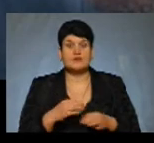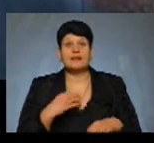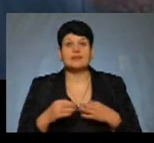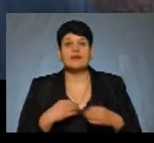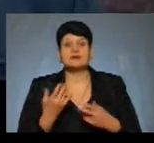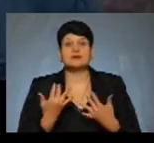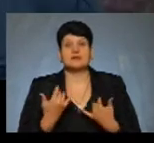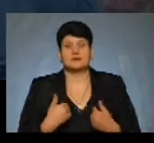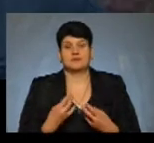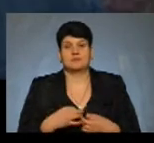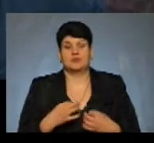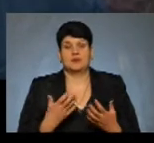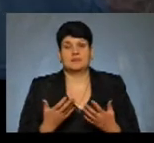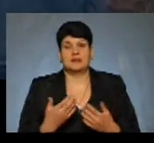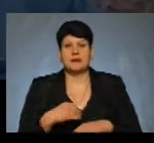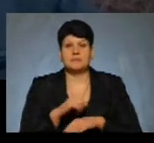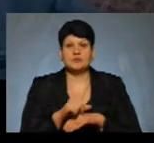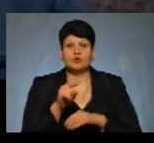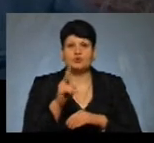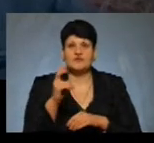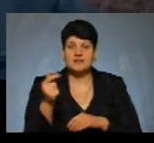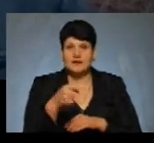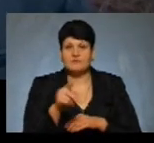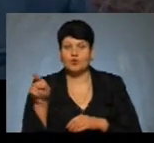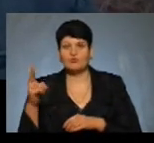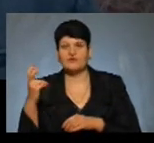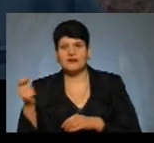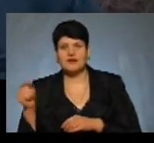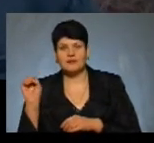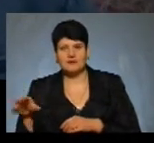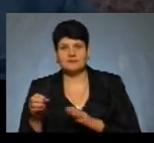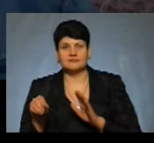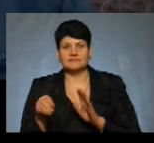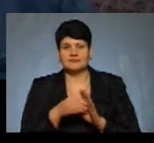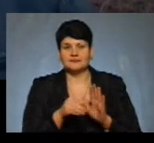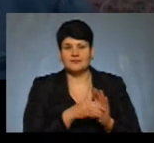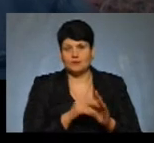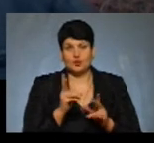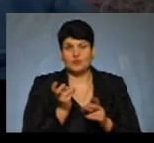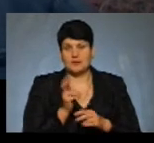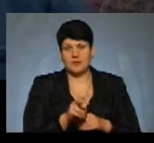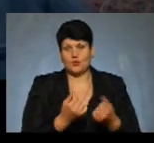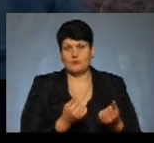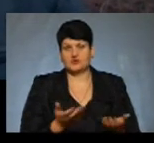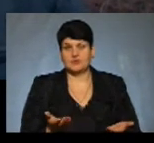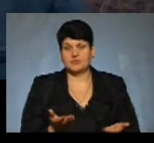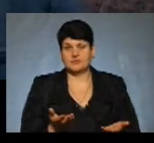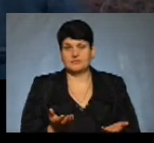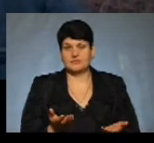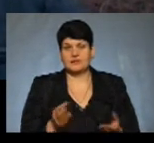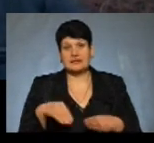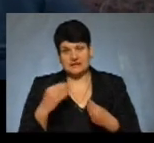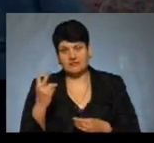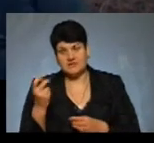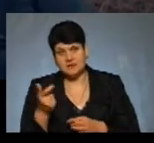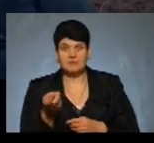треба було з'їсти нервів. На митниці тому 200 гривень, тому 200 гривень, бо інакше до машини ніхто не підійде. А дав 200 гривень, що